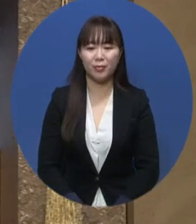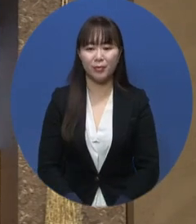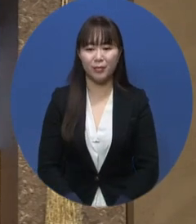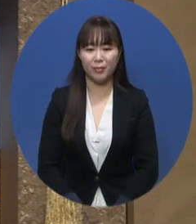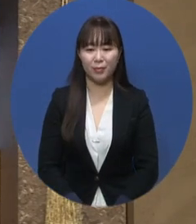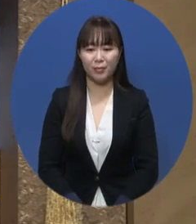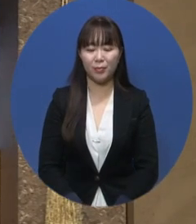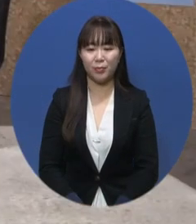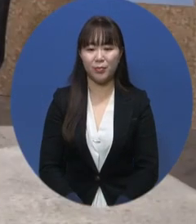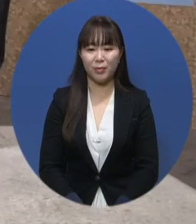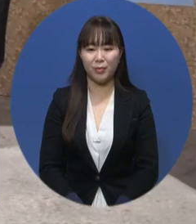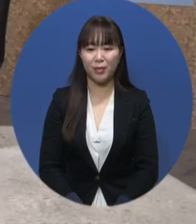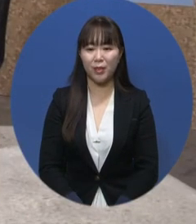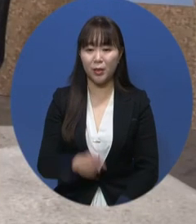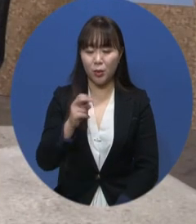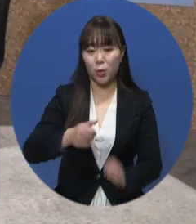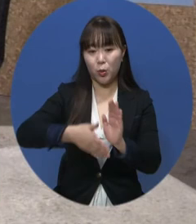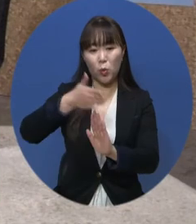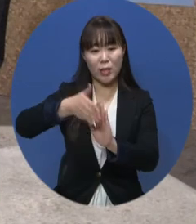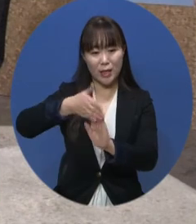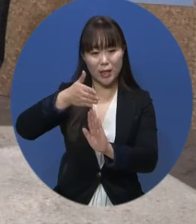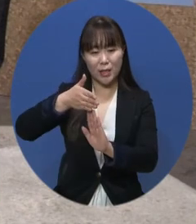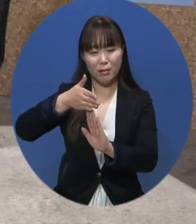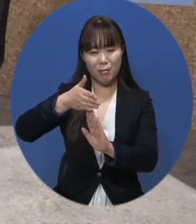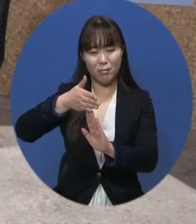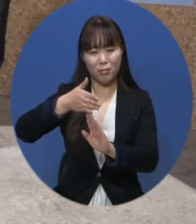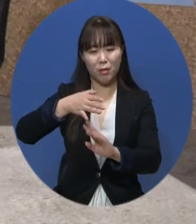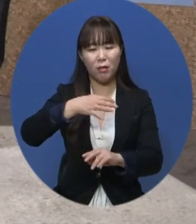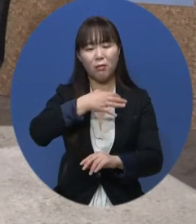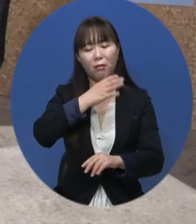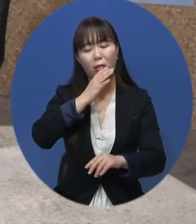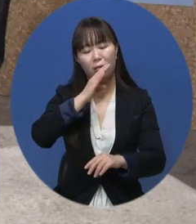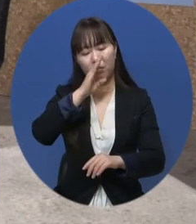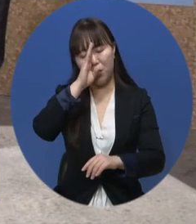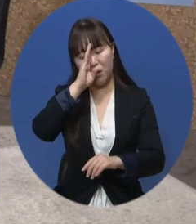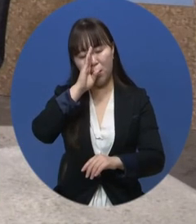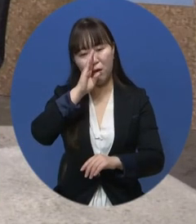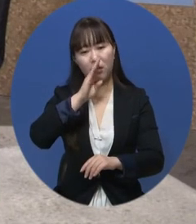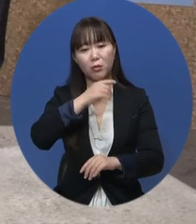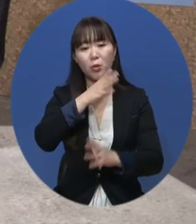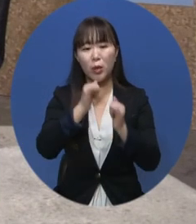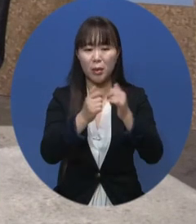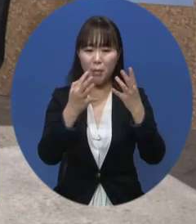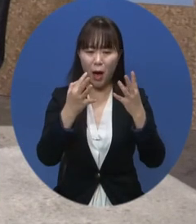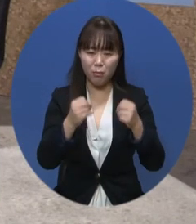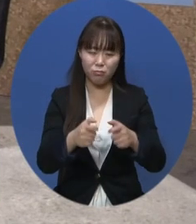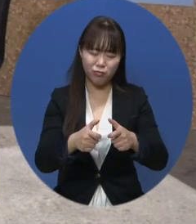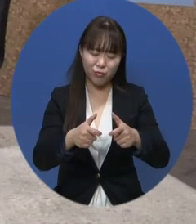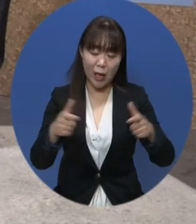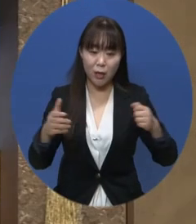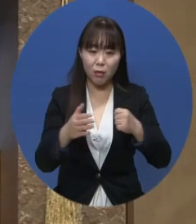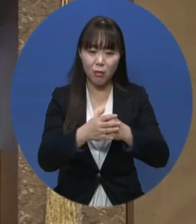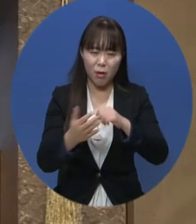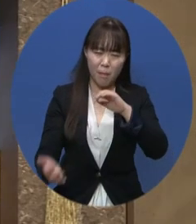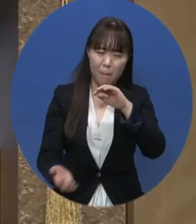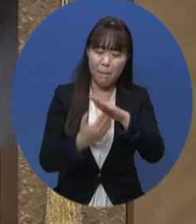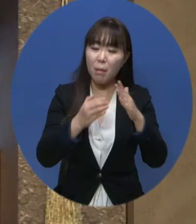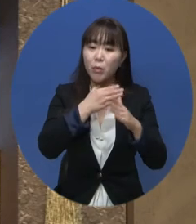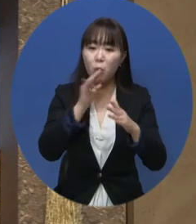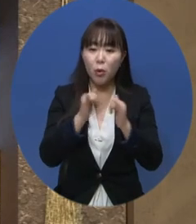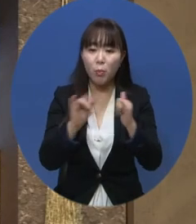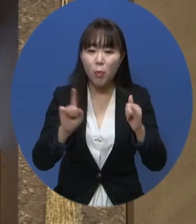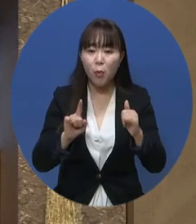네. 그다음에 이제 이렇게 도시 자체가 늙고 병든 그런 노인이 많아지니까 네. 초고령화라는